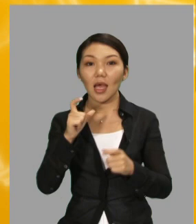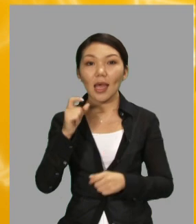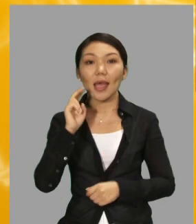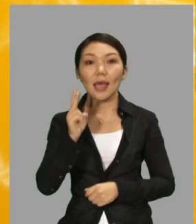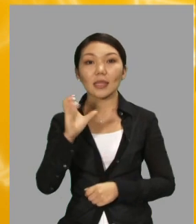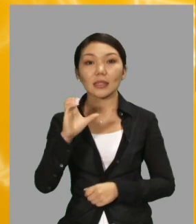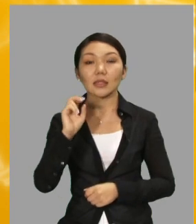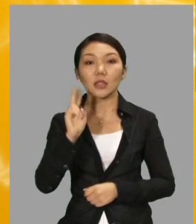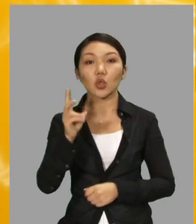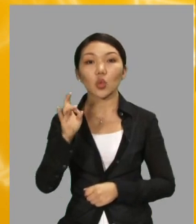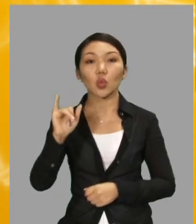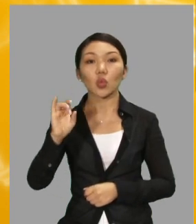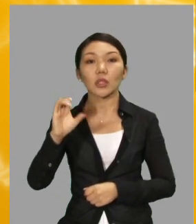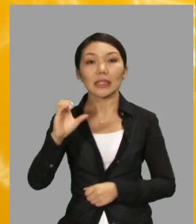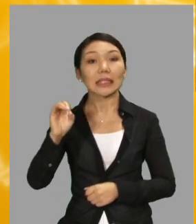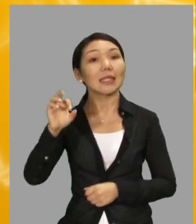«экскурсия».